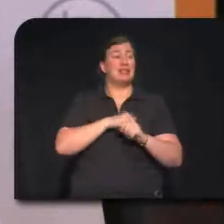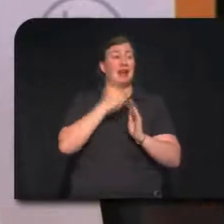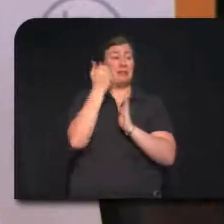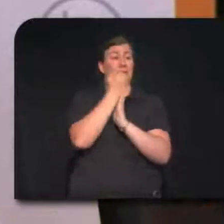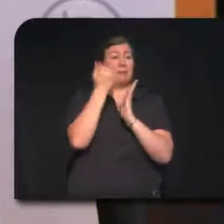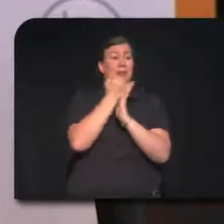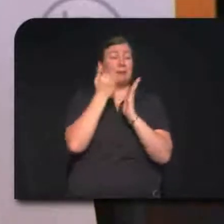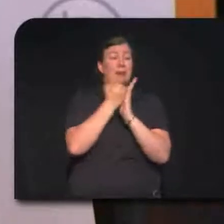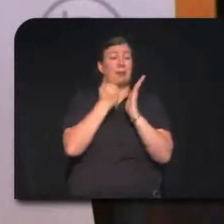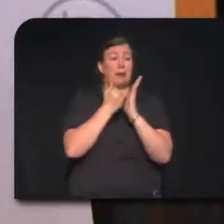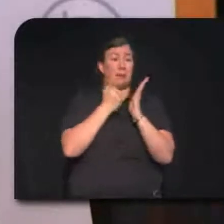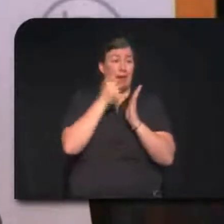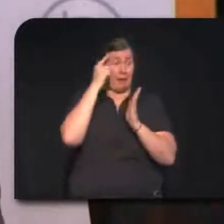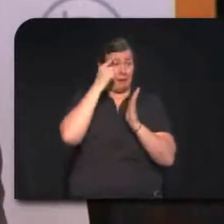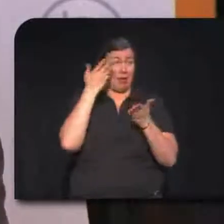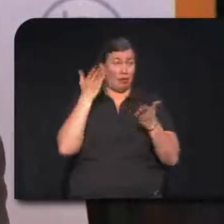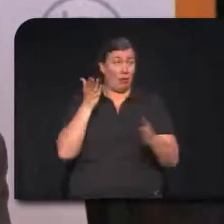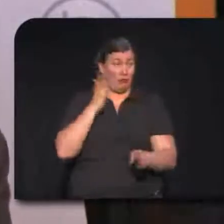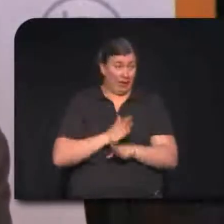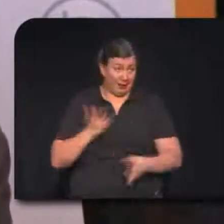festgelegt hat